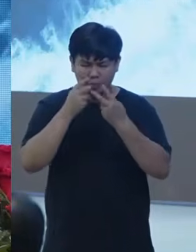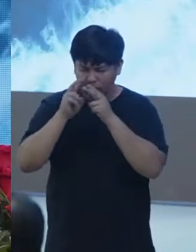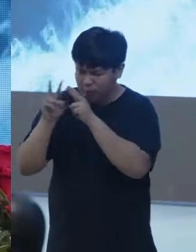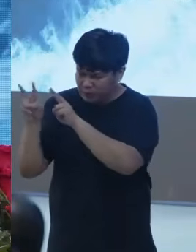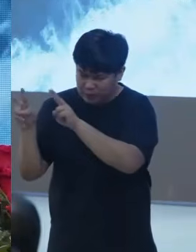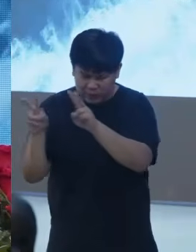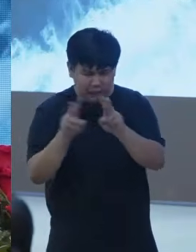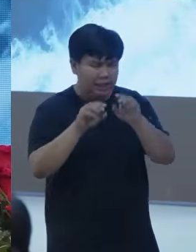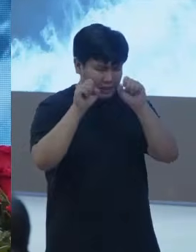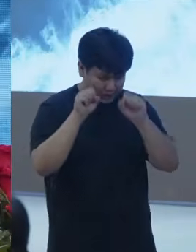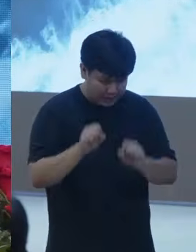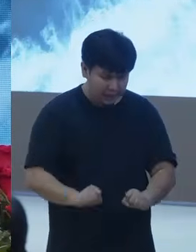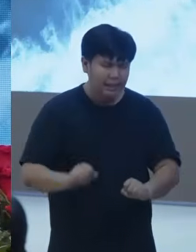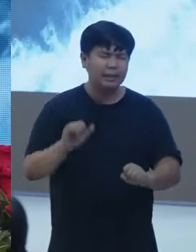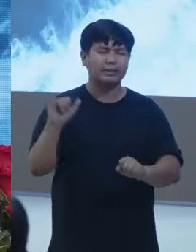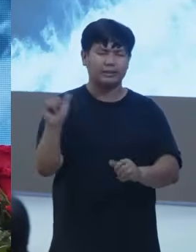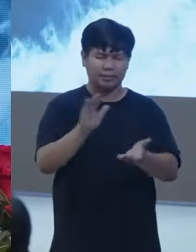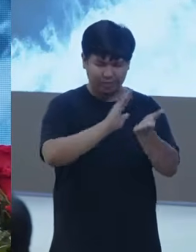na namin.